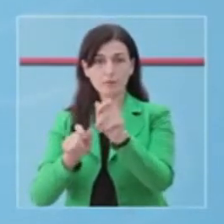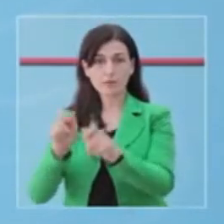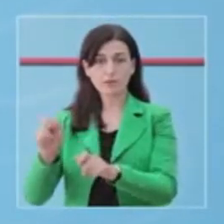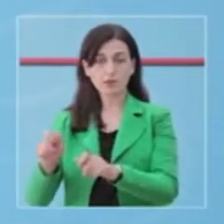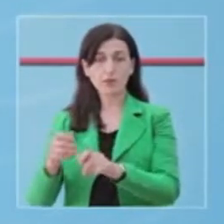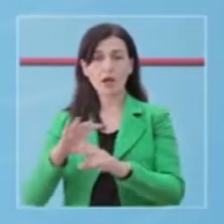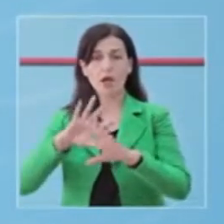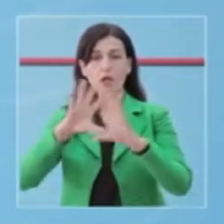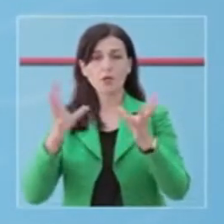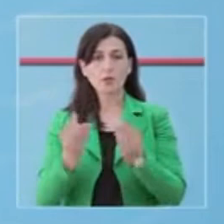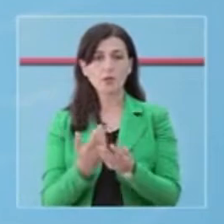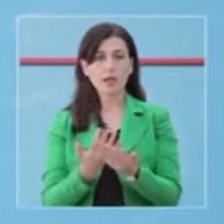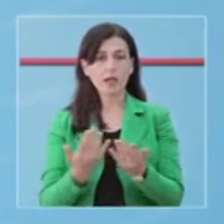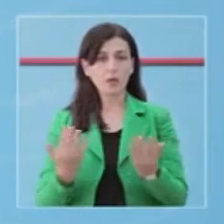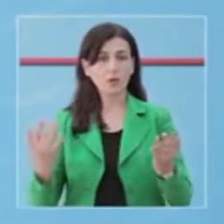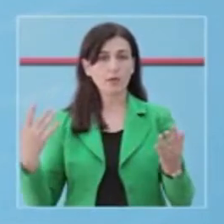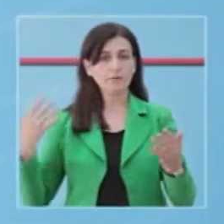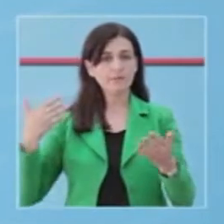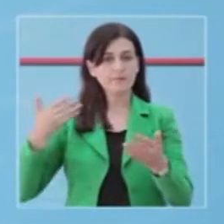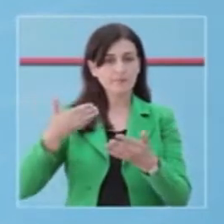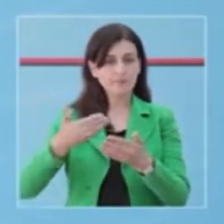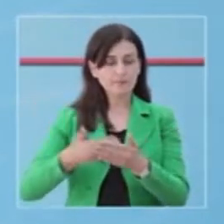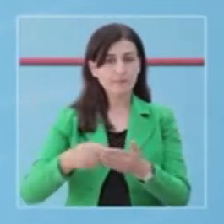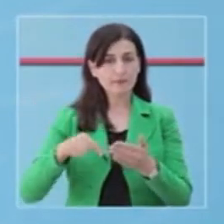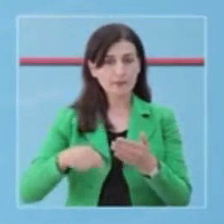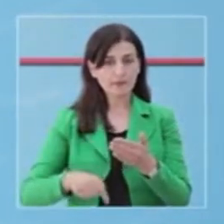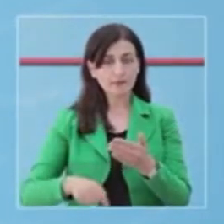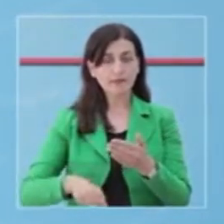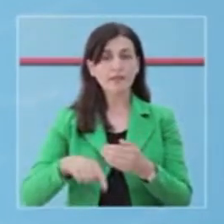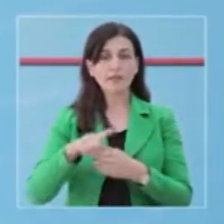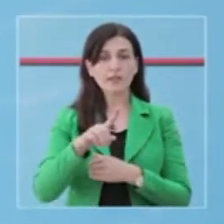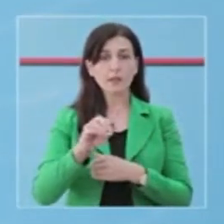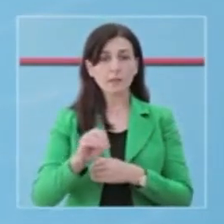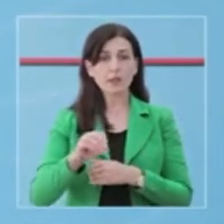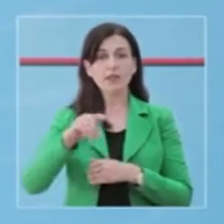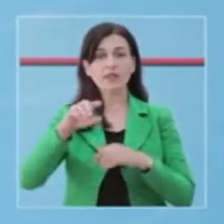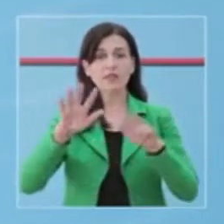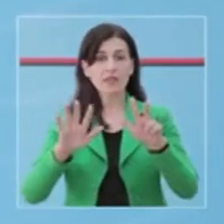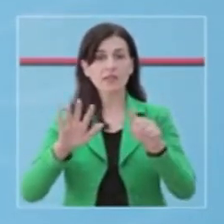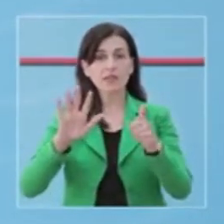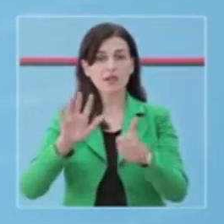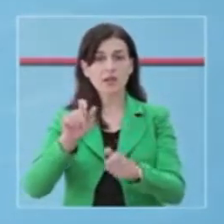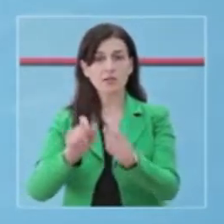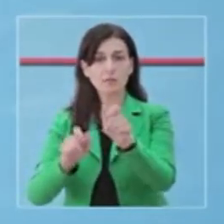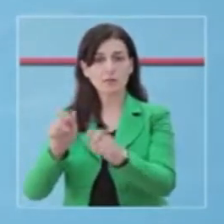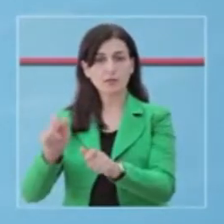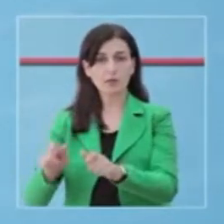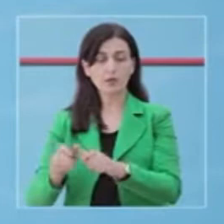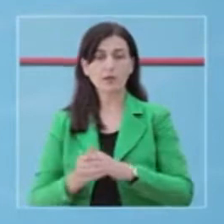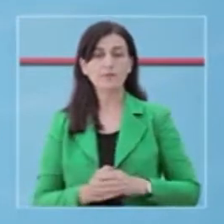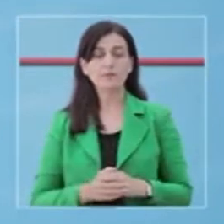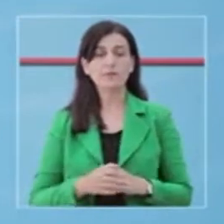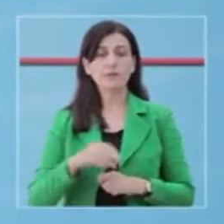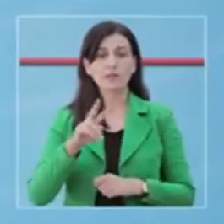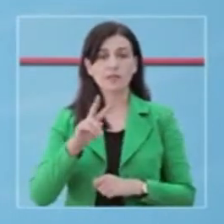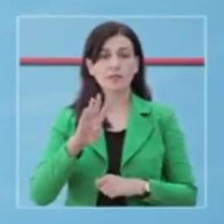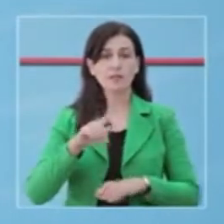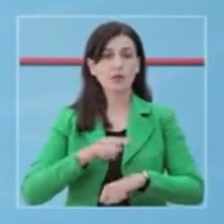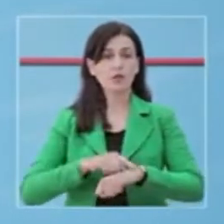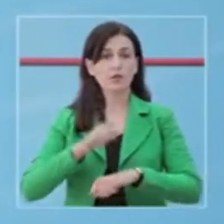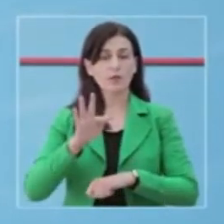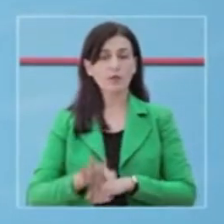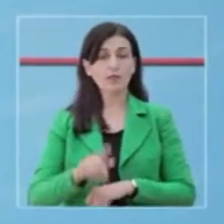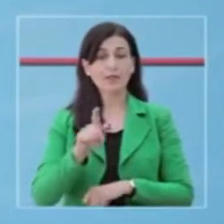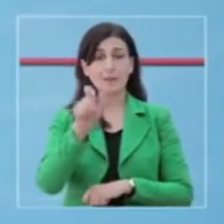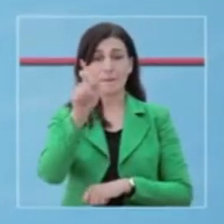çuar numrin e të shëruarve që nga fillimi I pandemisë në 1086. Në 24 orët e fundit ka ndruar